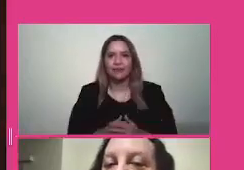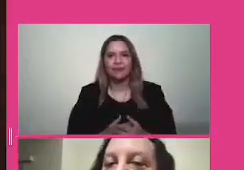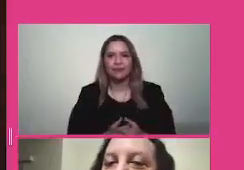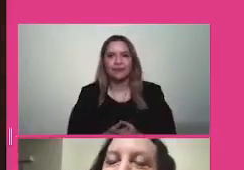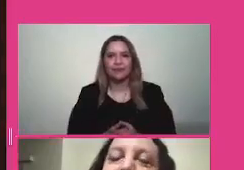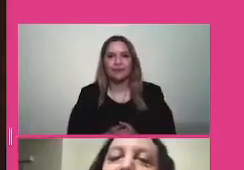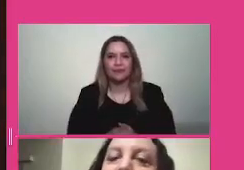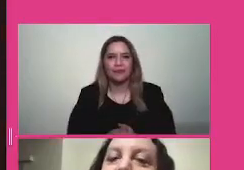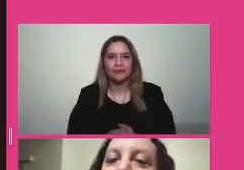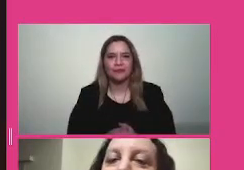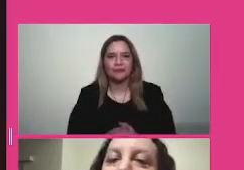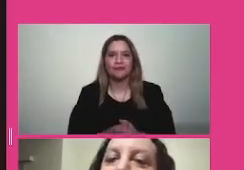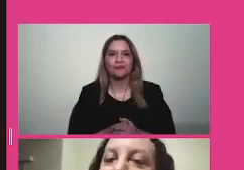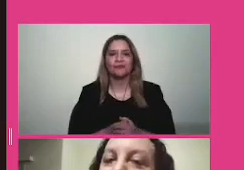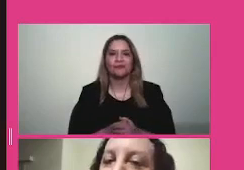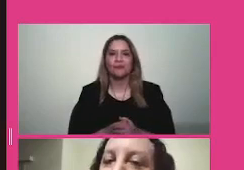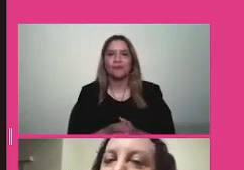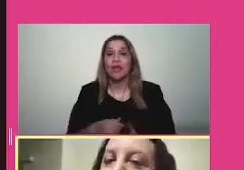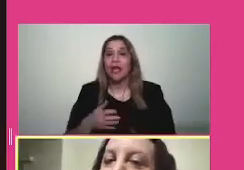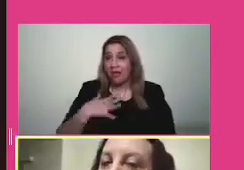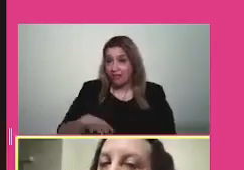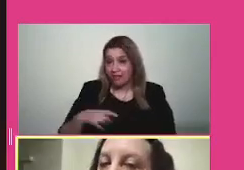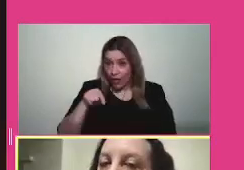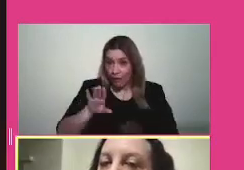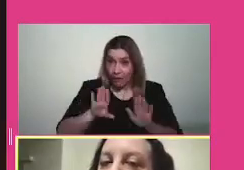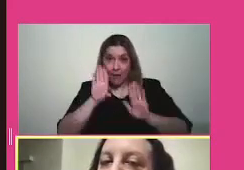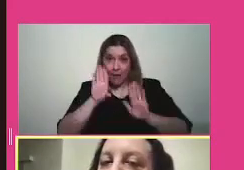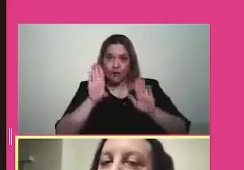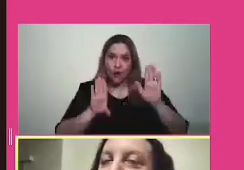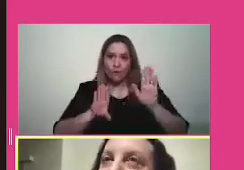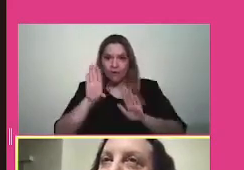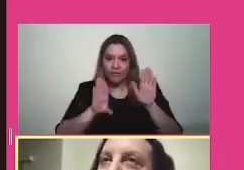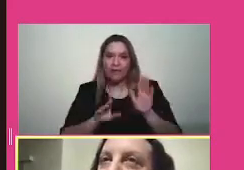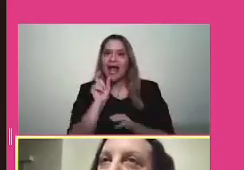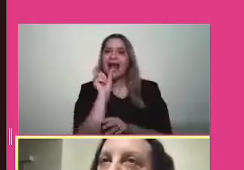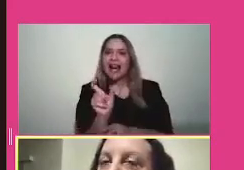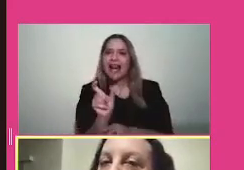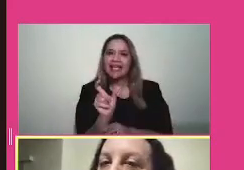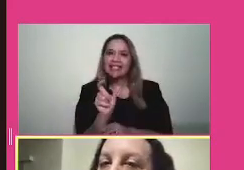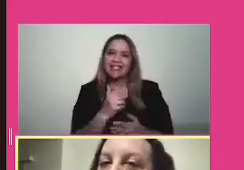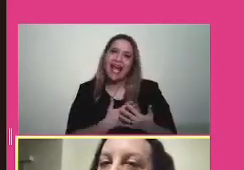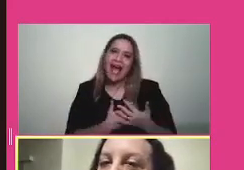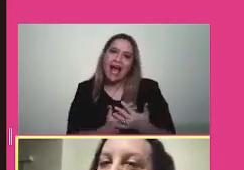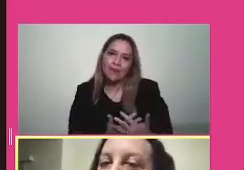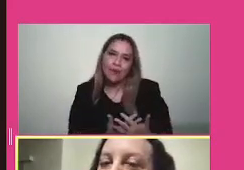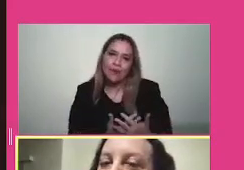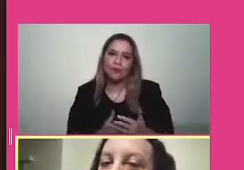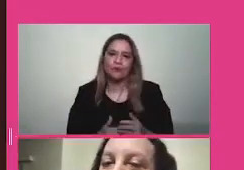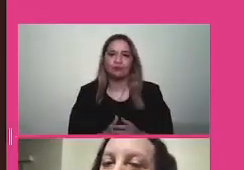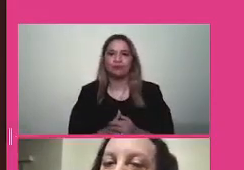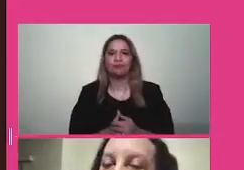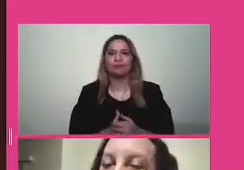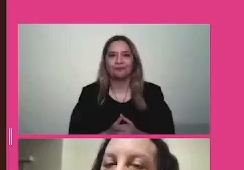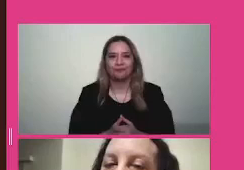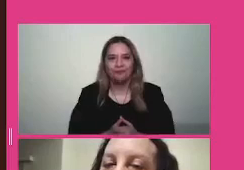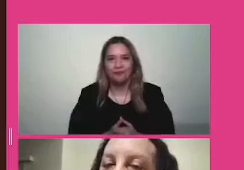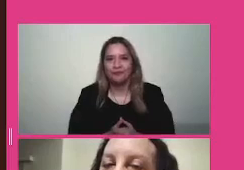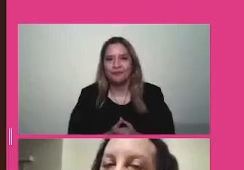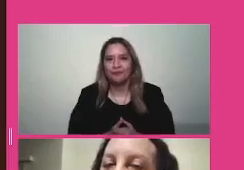Δύσκολο τερατάκι. Και θέλουμε να μας κάνεις σε παντομίμα τη λέξη αγαπάω.